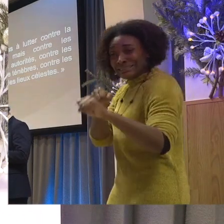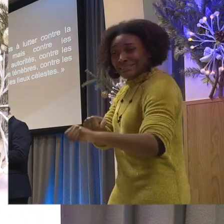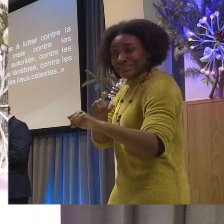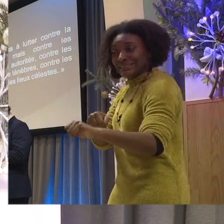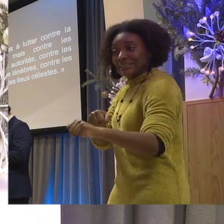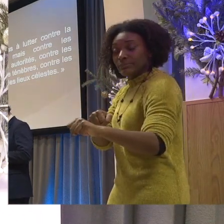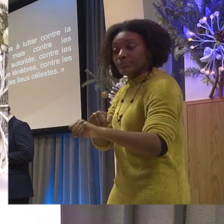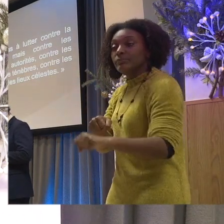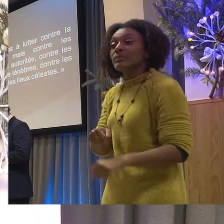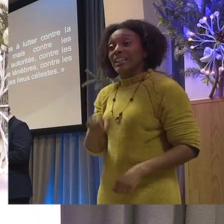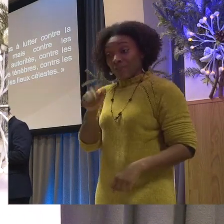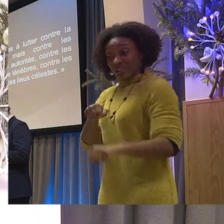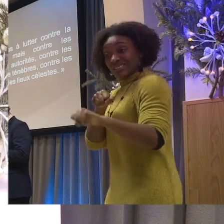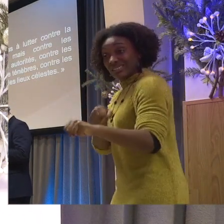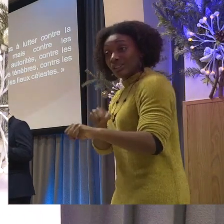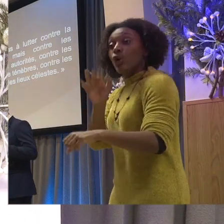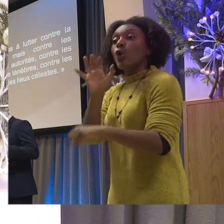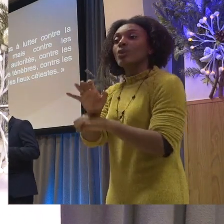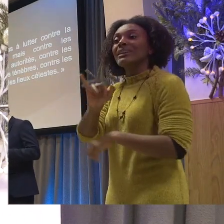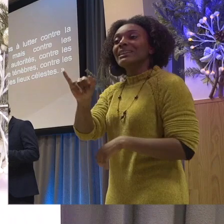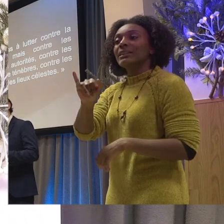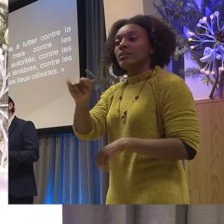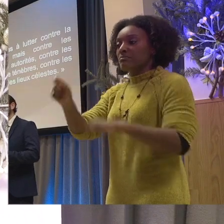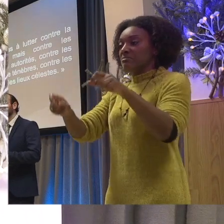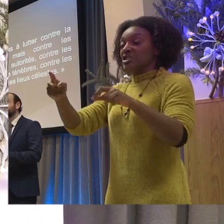tueurs de mariage. Je les ai relevés.